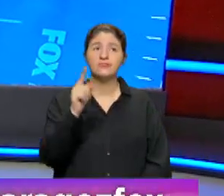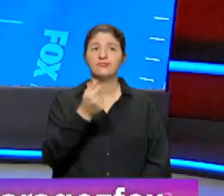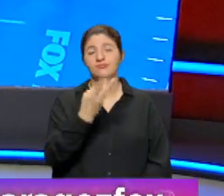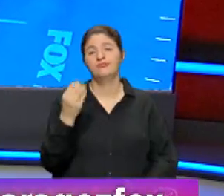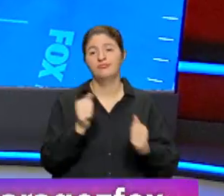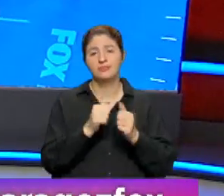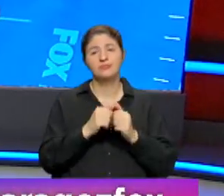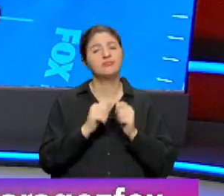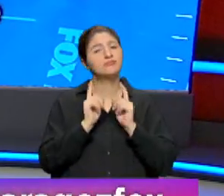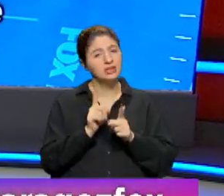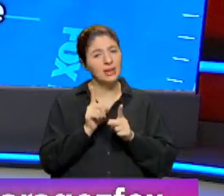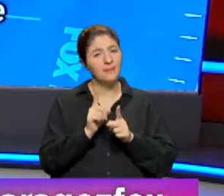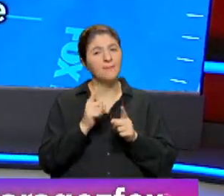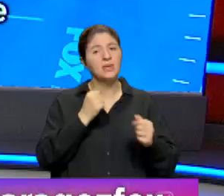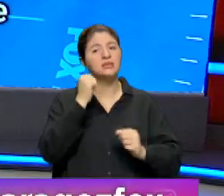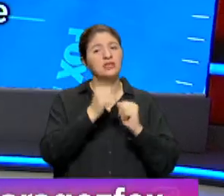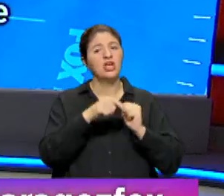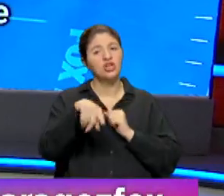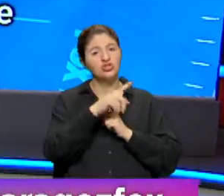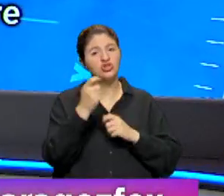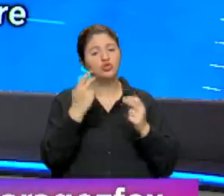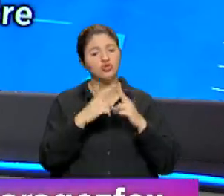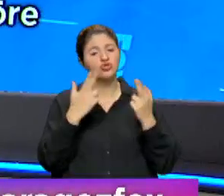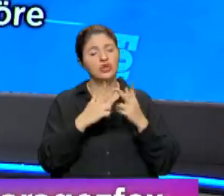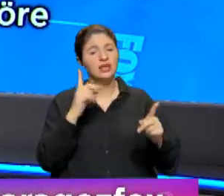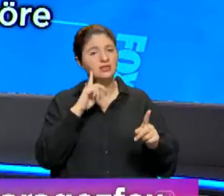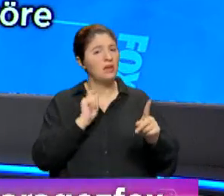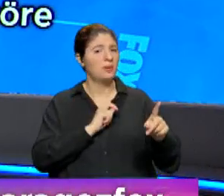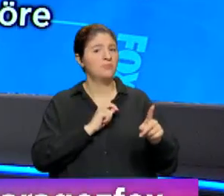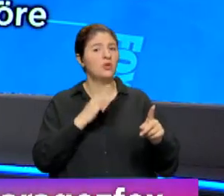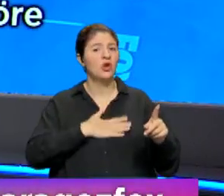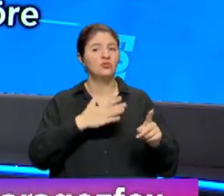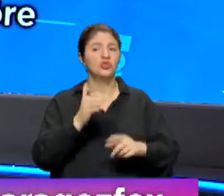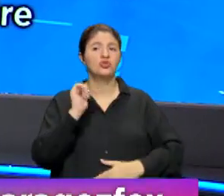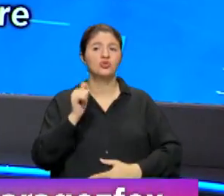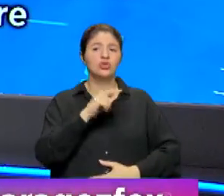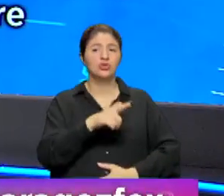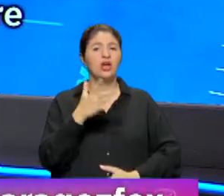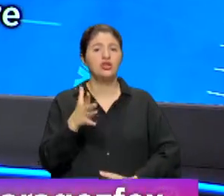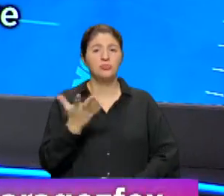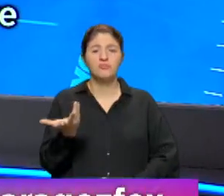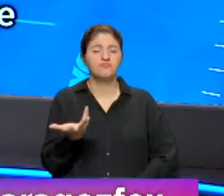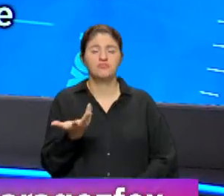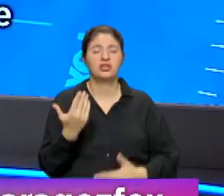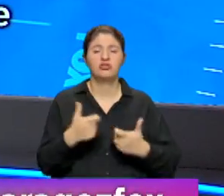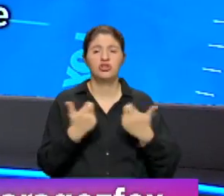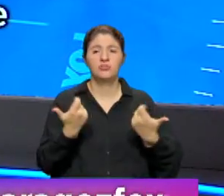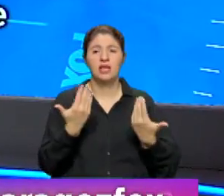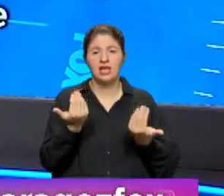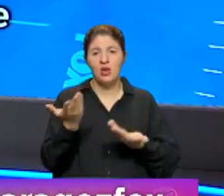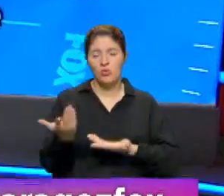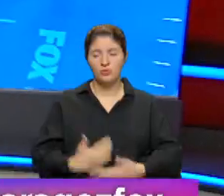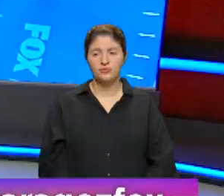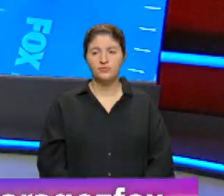birlikte bir de sanayiciyi iş dünyasını dinleyelim Önümüzdeki günler Acaba hangi gelişmelere